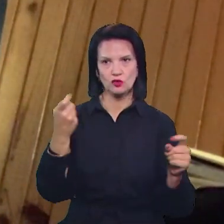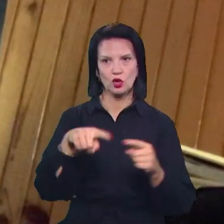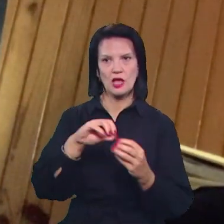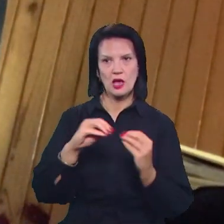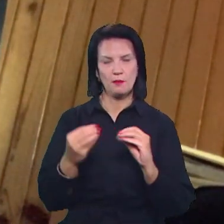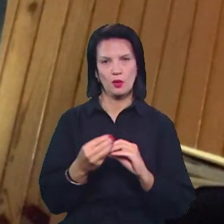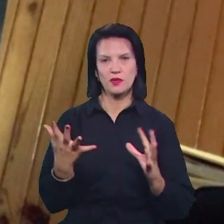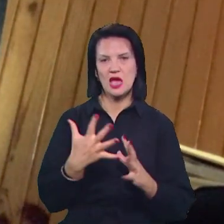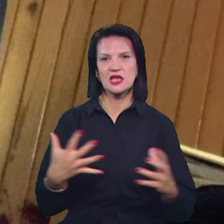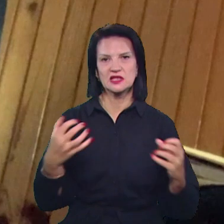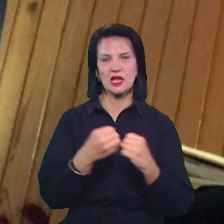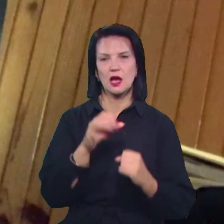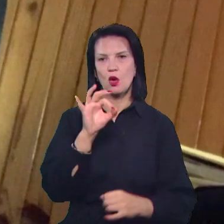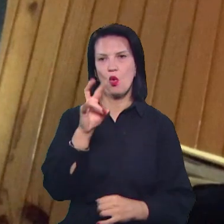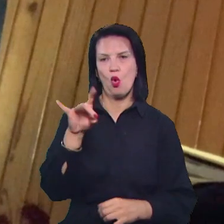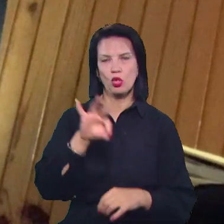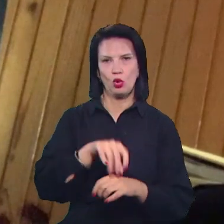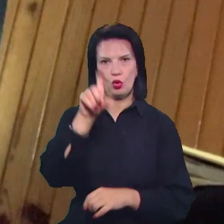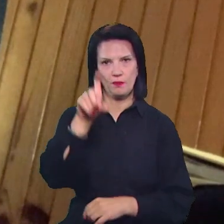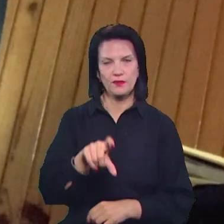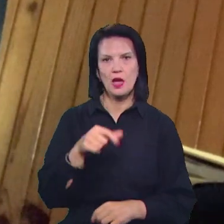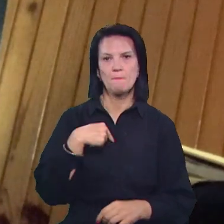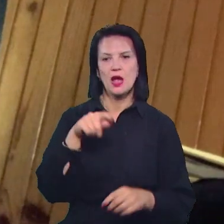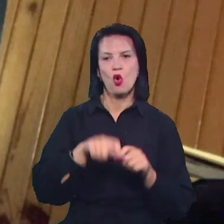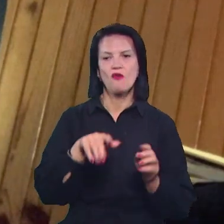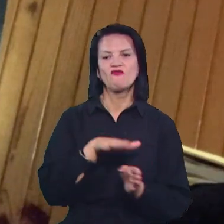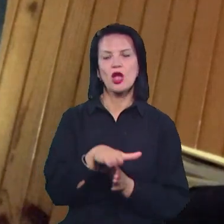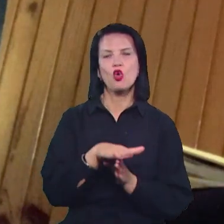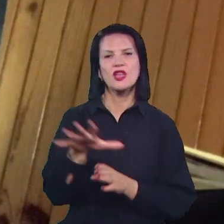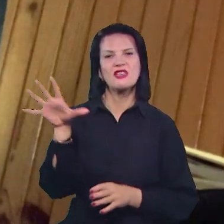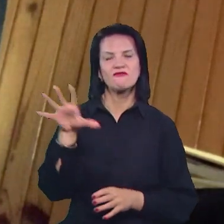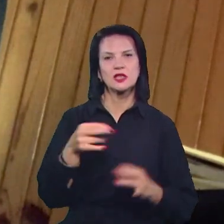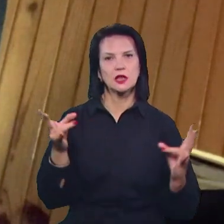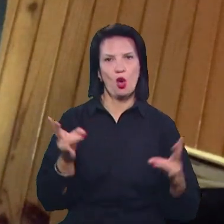і ми контролюємо виконання всіх